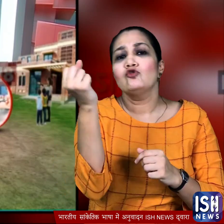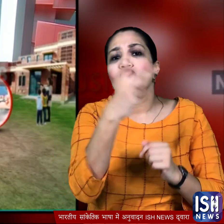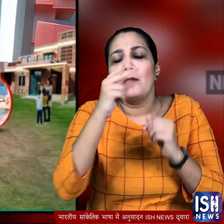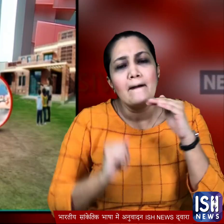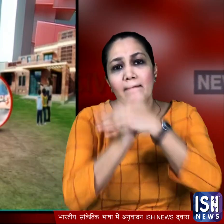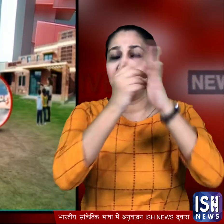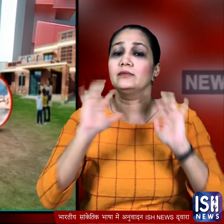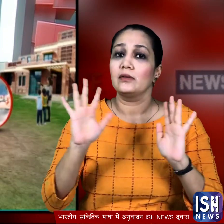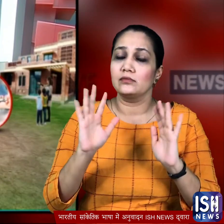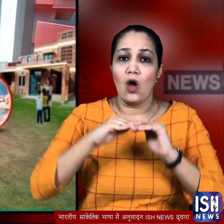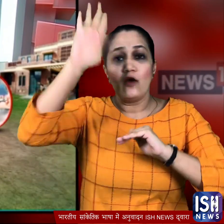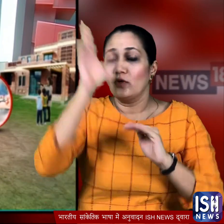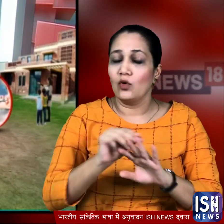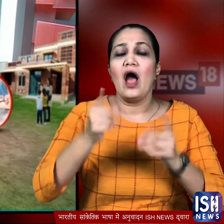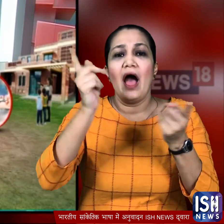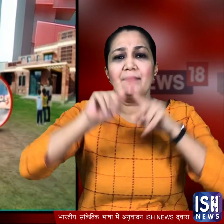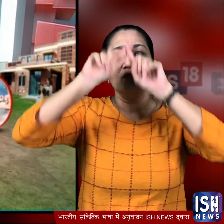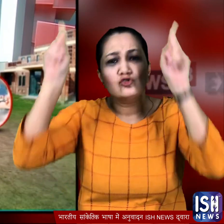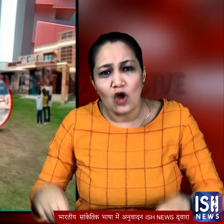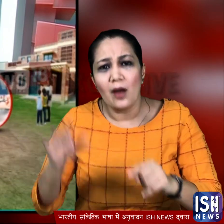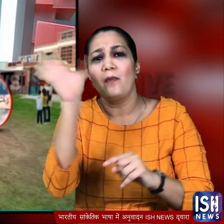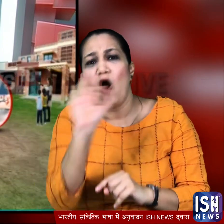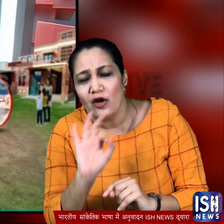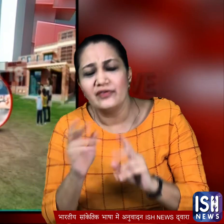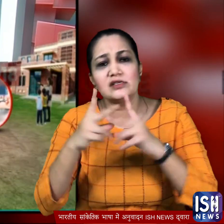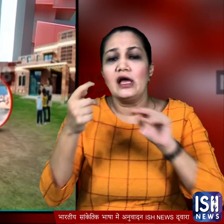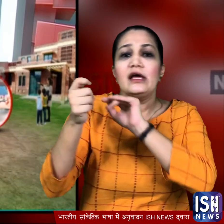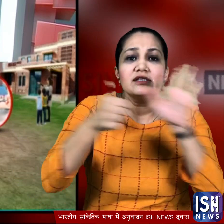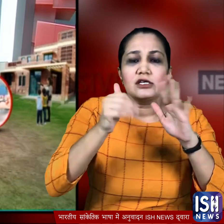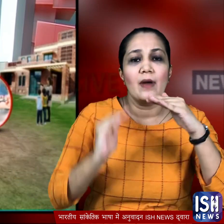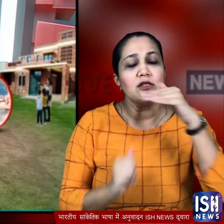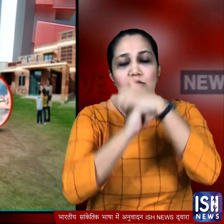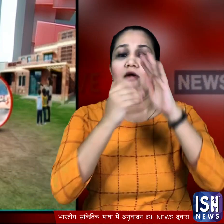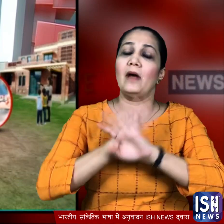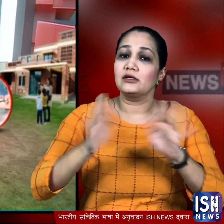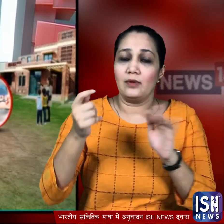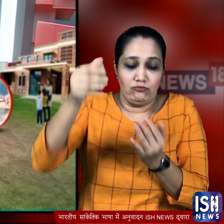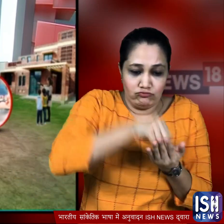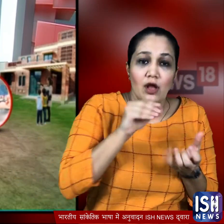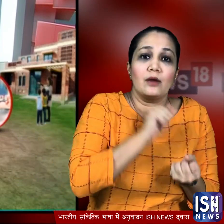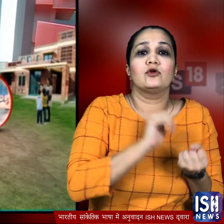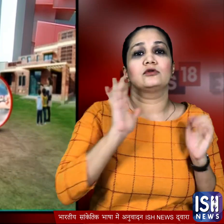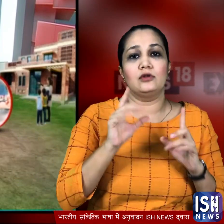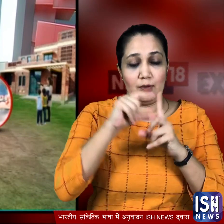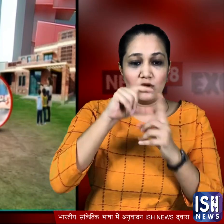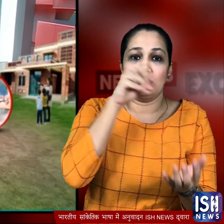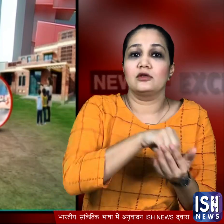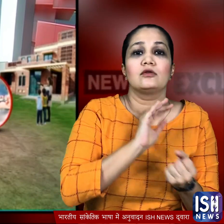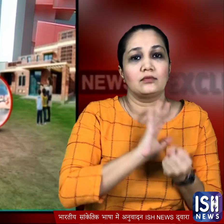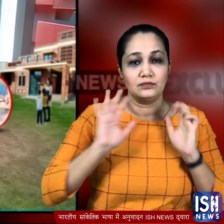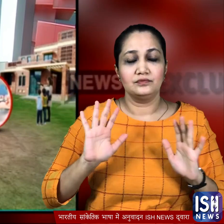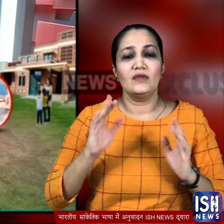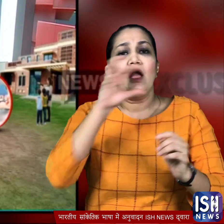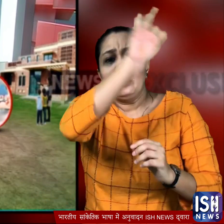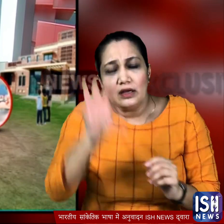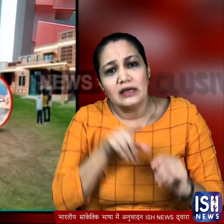सकता, जबकि कमर्शियल प्रॉपर्टी यानी कोई दुकान या दफ्तर होने पर 6 महीने के किराए से ज्यादा सिक्योरिटी डिपॉजिट नहीं लिया जा सकेगा। हालांकि राज्यों को पूरा